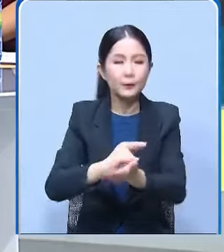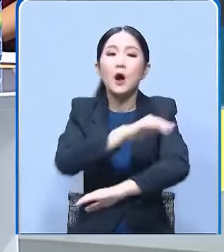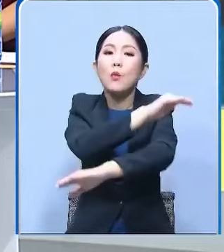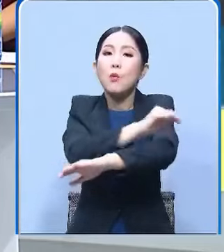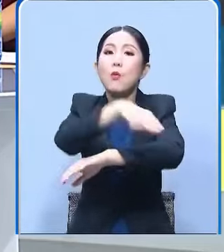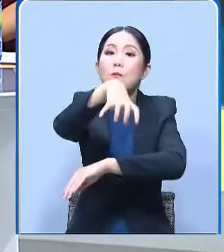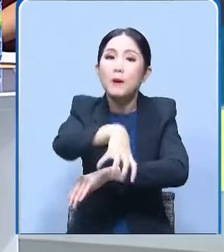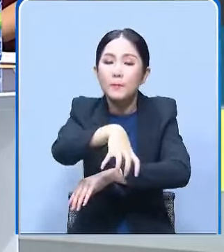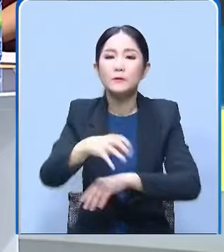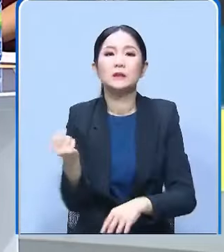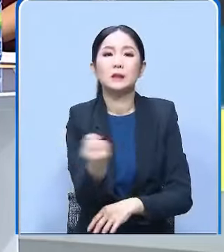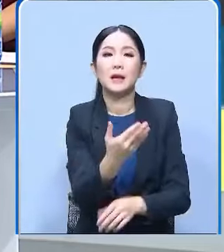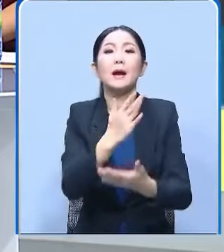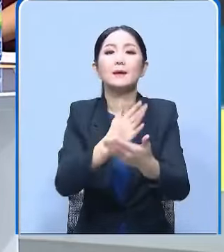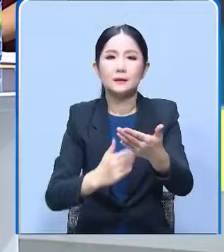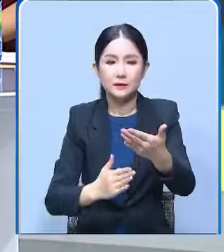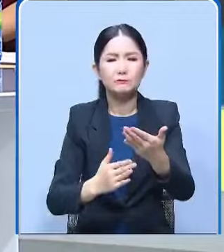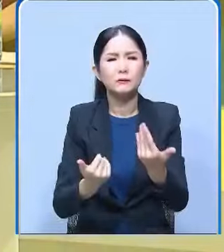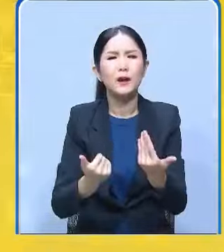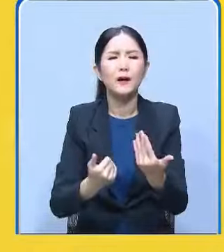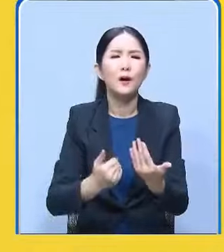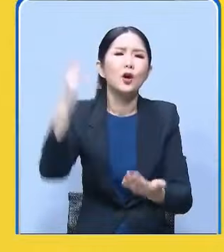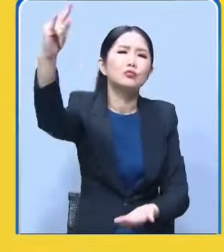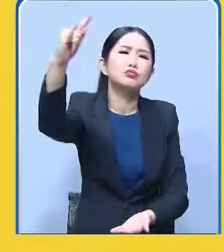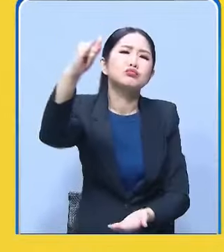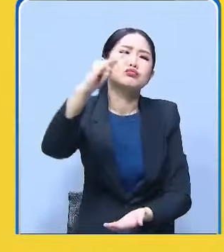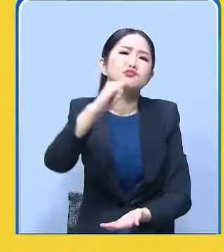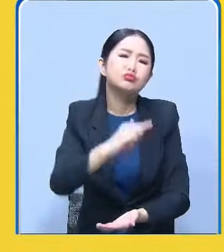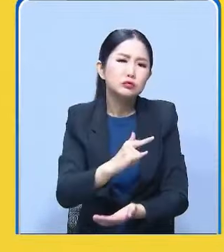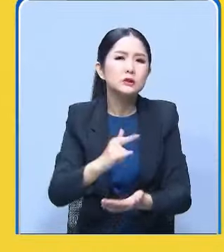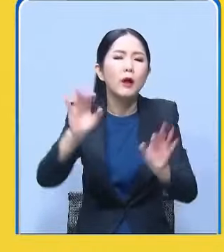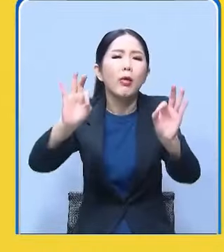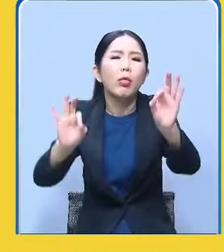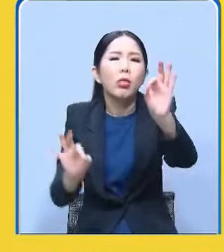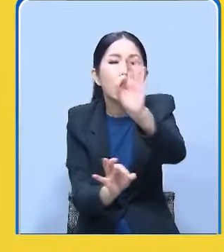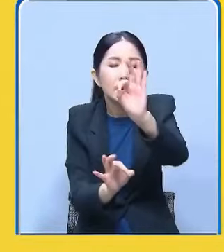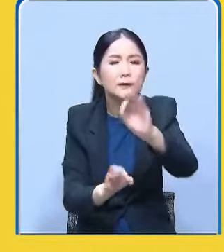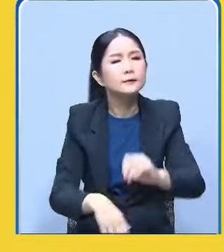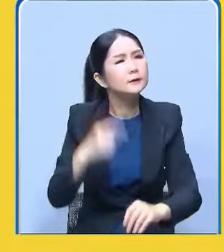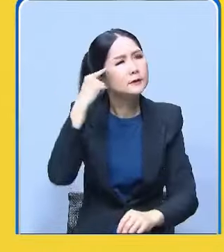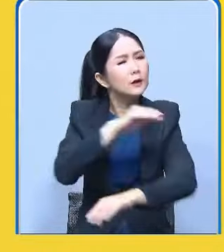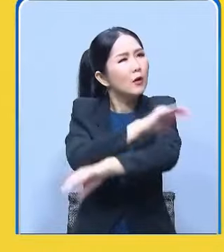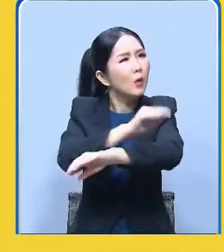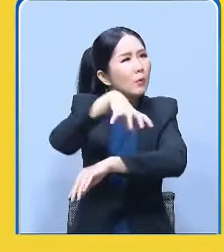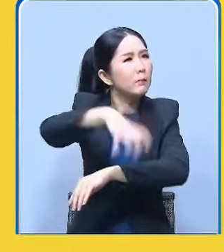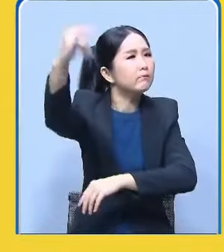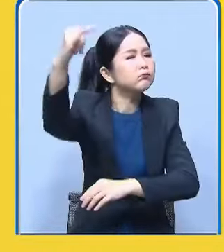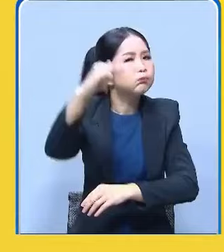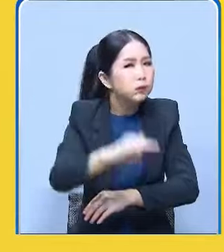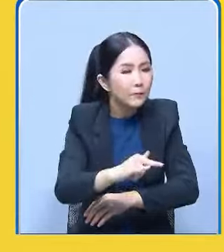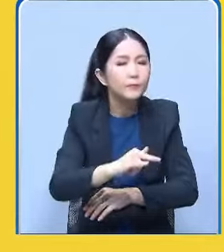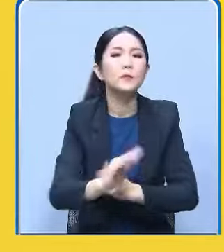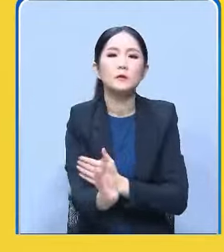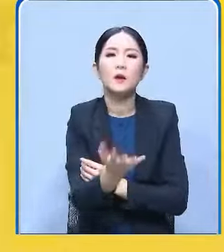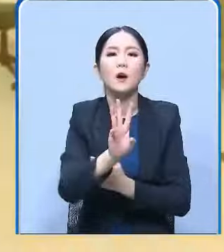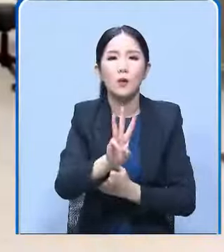ลา 5:30 นะครับแต่นี้ดีเลย์นิดนึงครับจะมาถึงสนามบินสุวรรณภูมิเวลาประมาณ 6:30 นาทีนะครับ